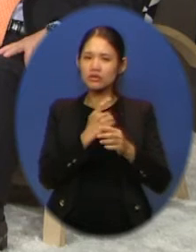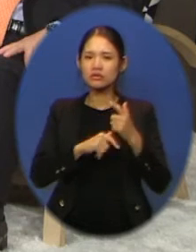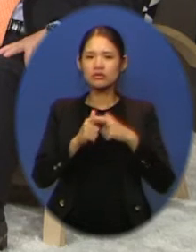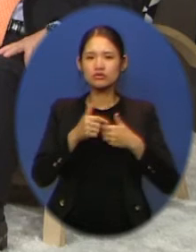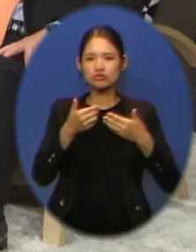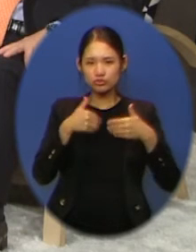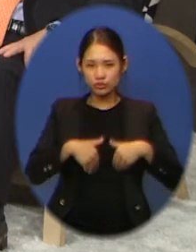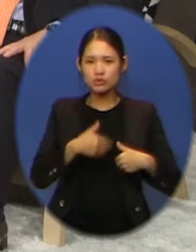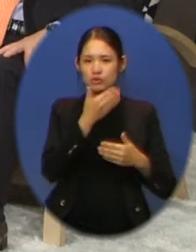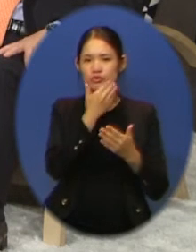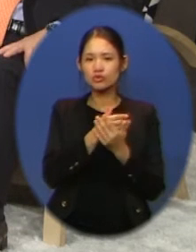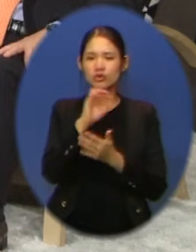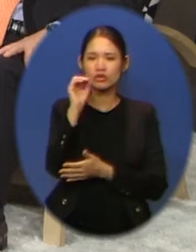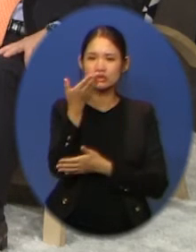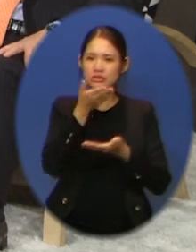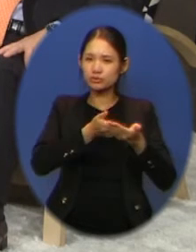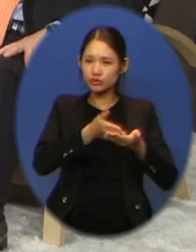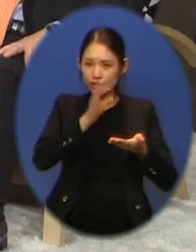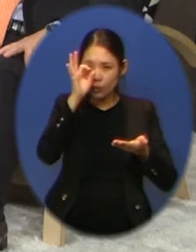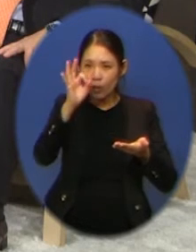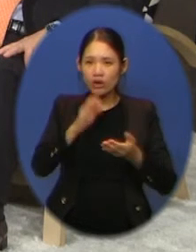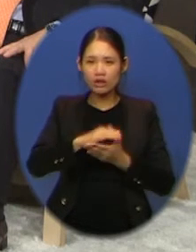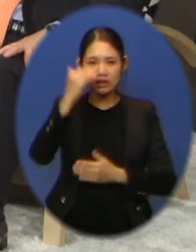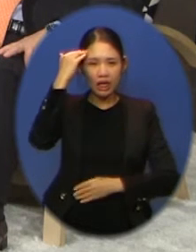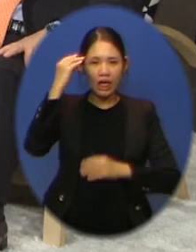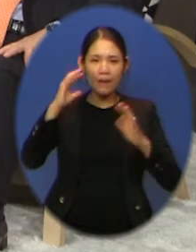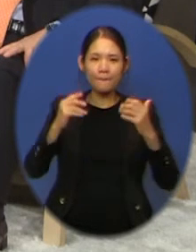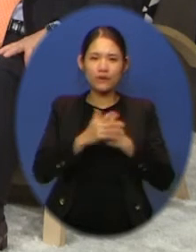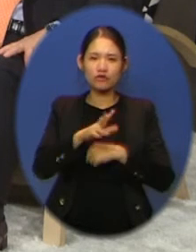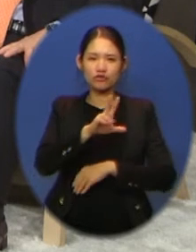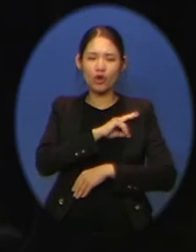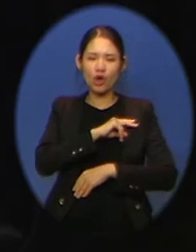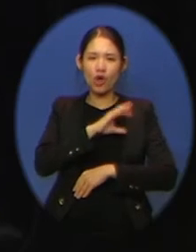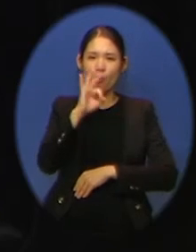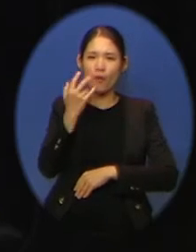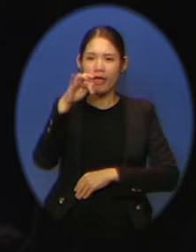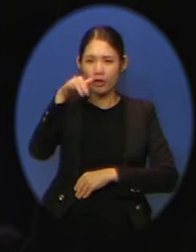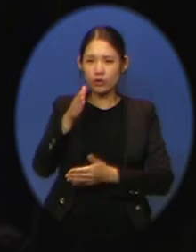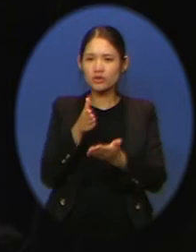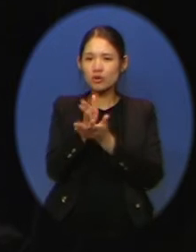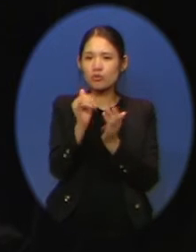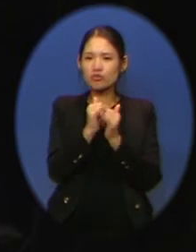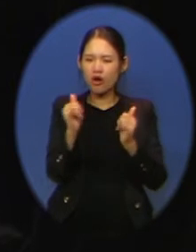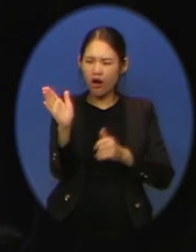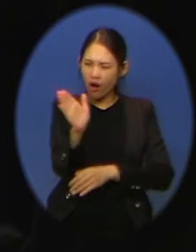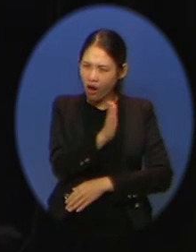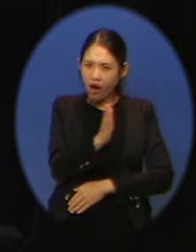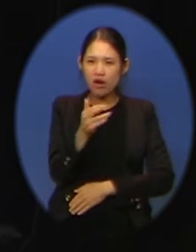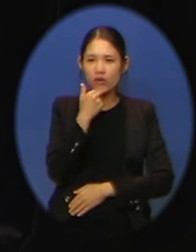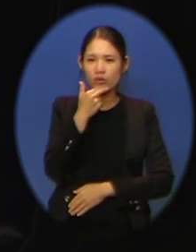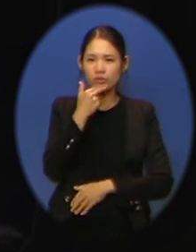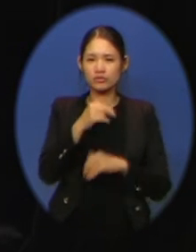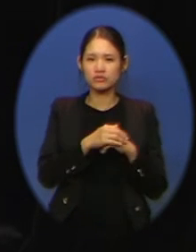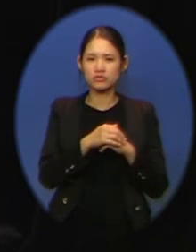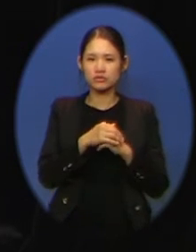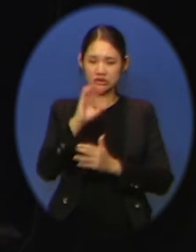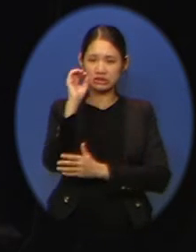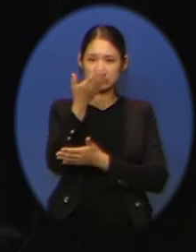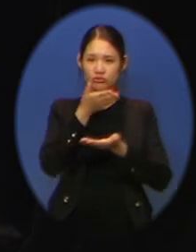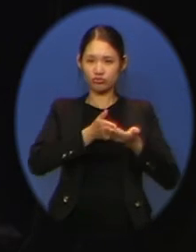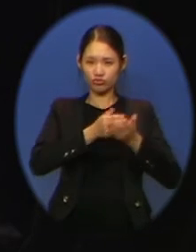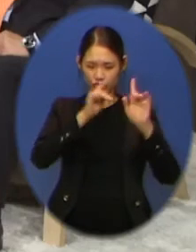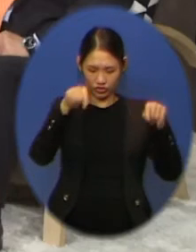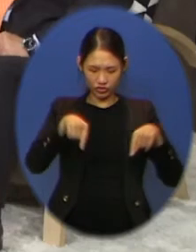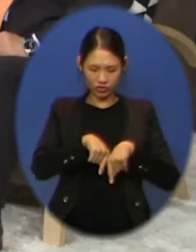보니까는 대한민국 국회에 예. 외교 전문가가 하나도 없다네. 아 그래요? 예. 신문에 크게 났어요. 그래도 예. 예전에는 뭐